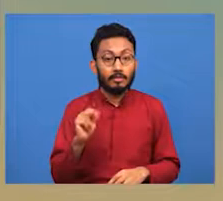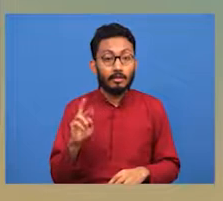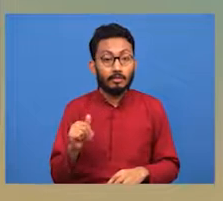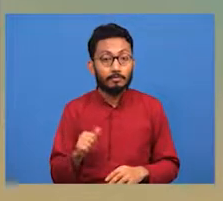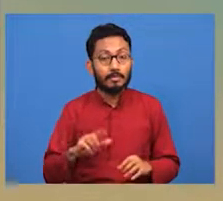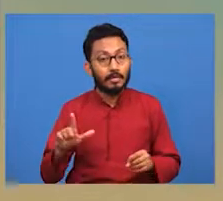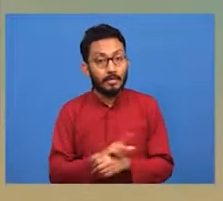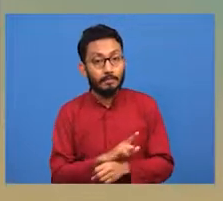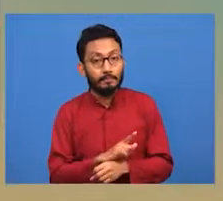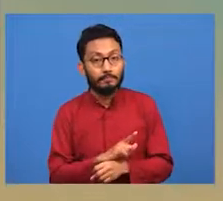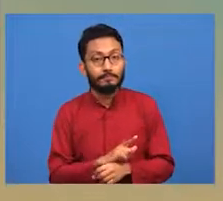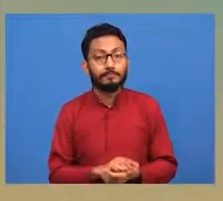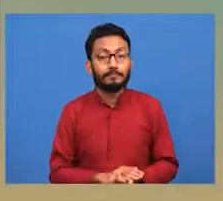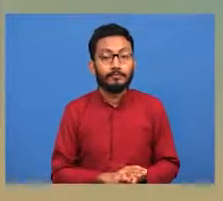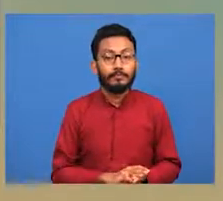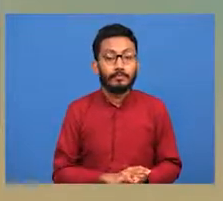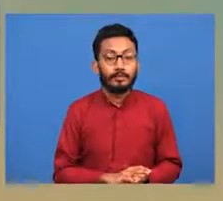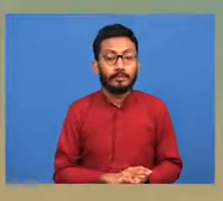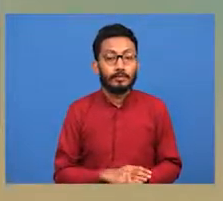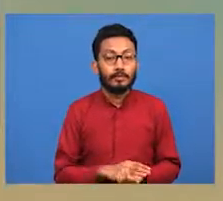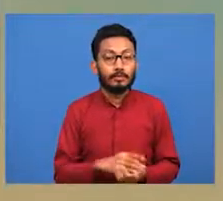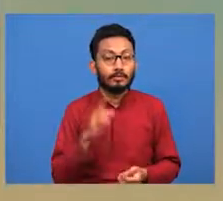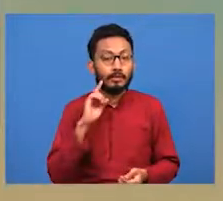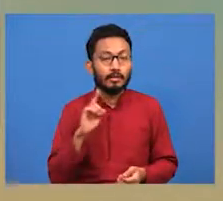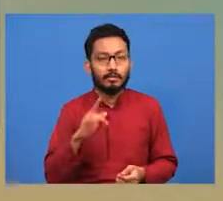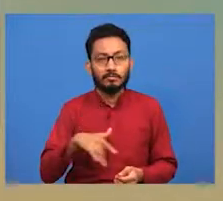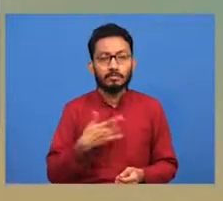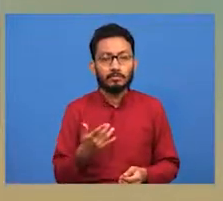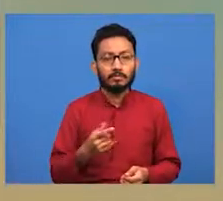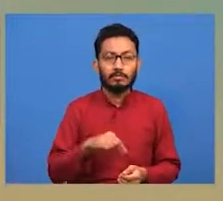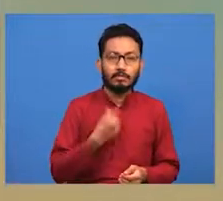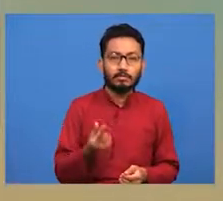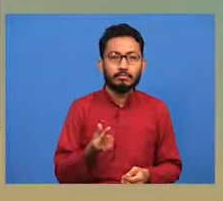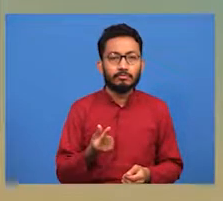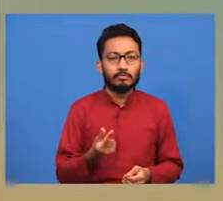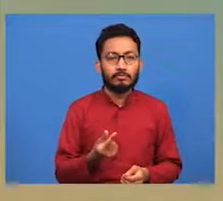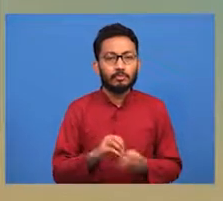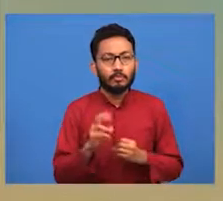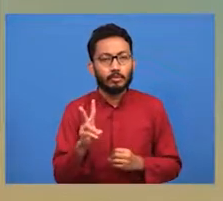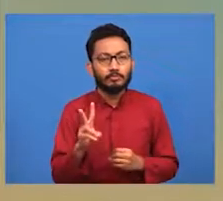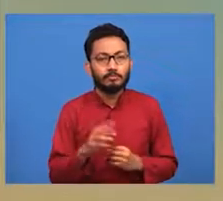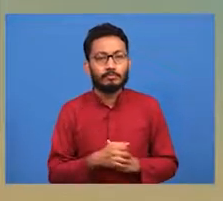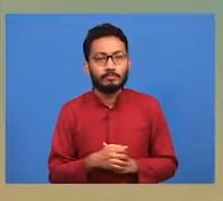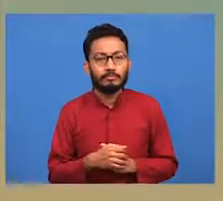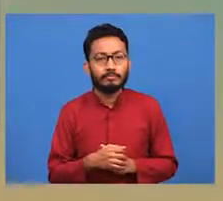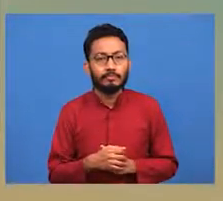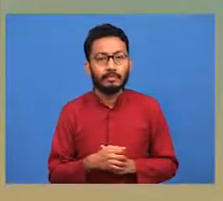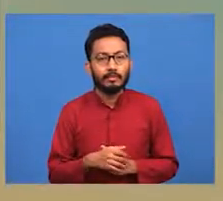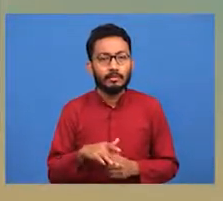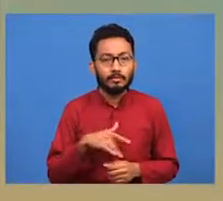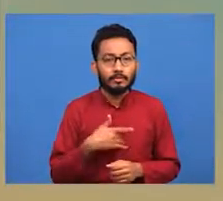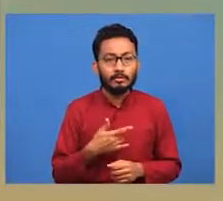Pertama, Zahra berasa gembira. Kedua, demamnya beransur pulih.